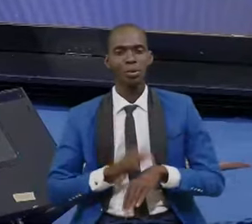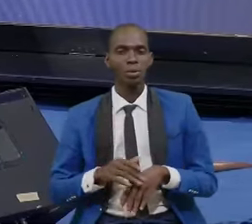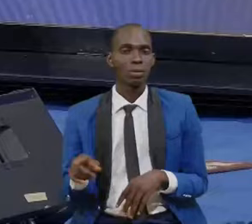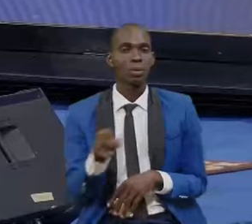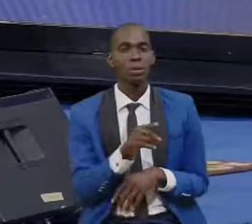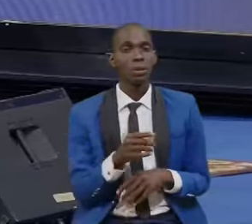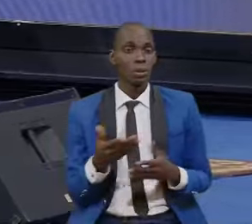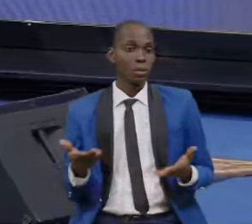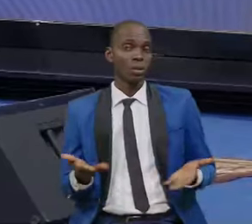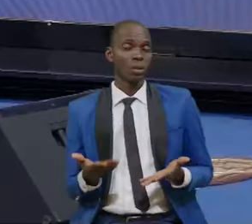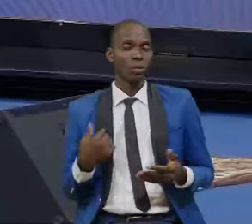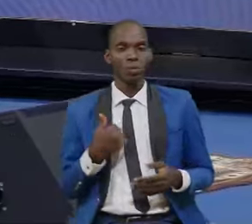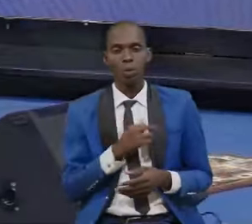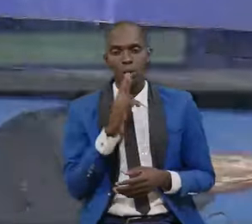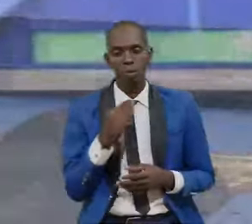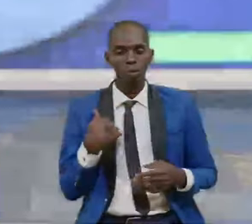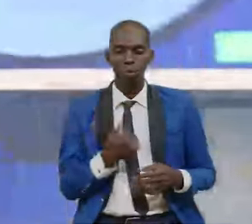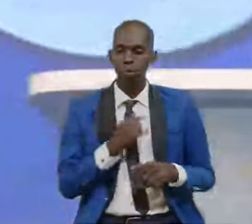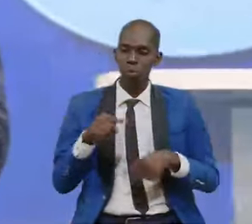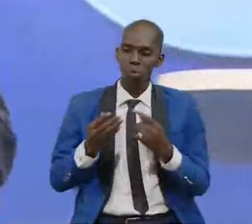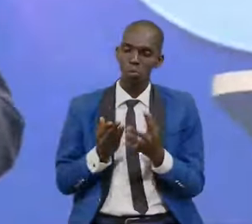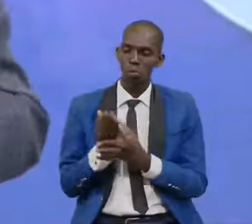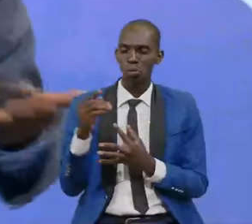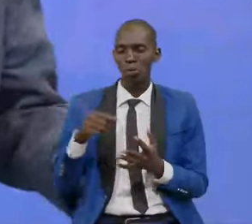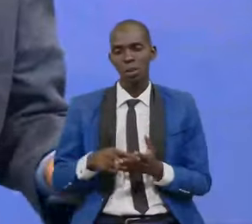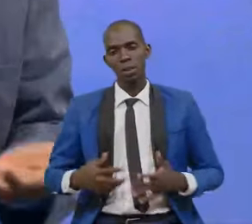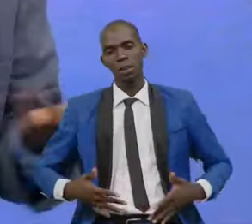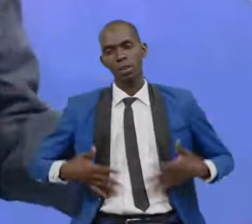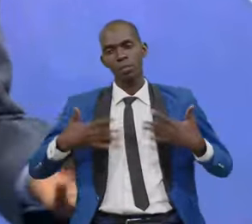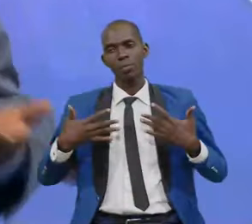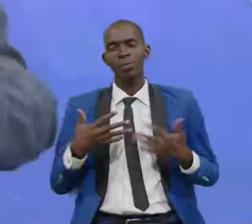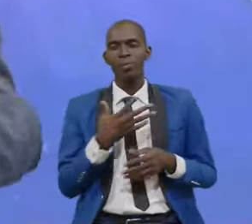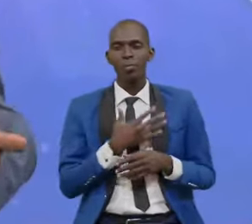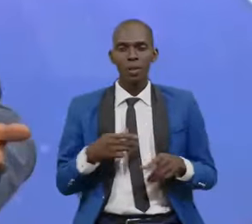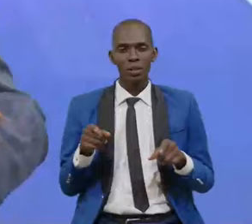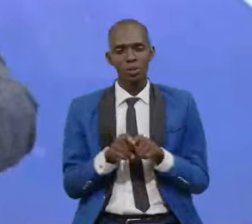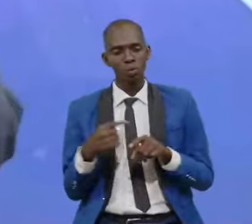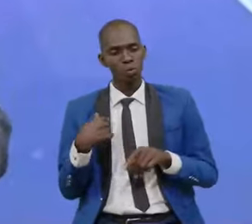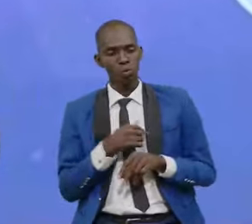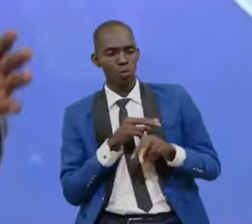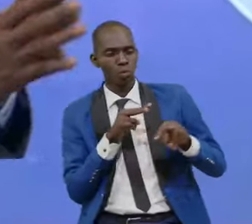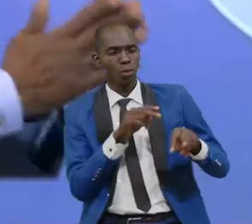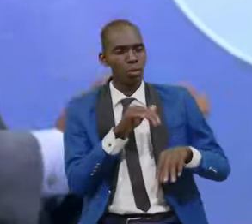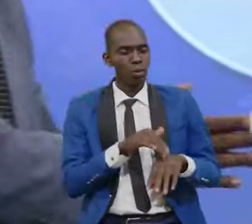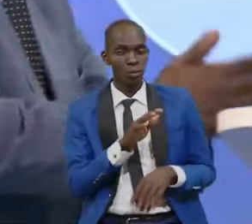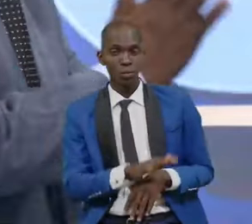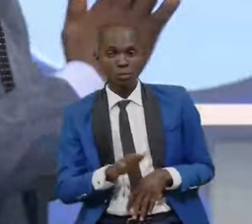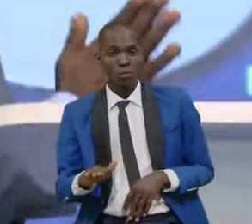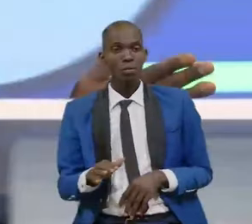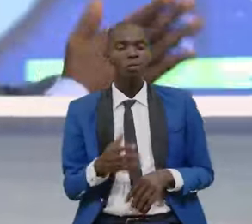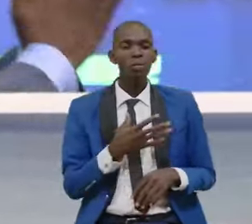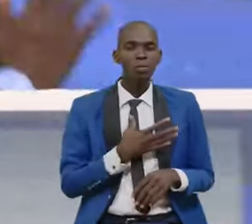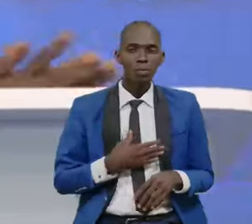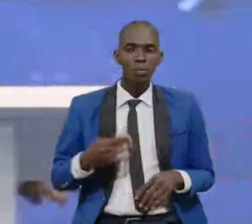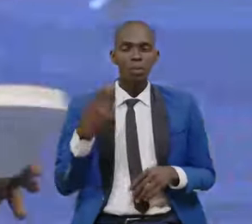Nous voici, nous parcourons la vie, et quand vous regardez les enfants, même le